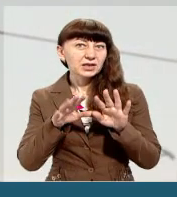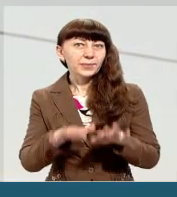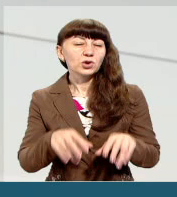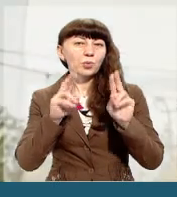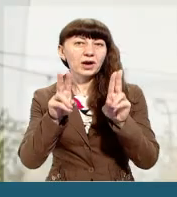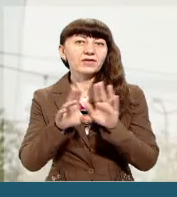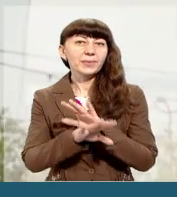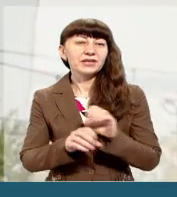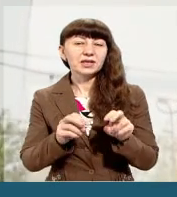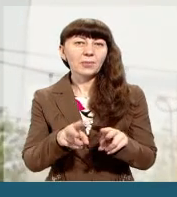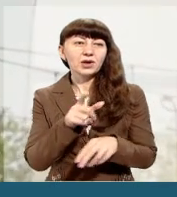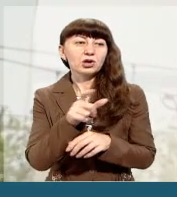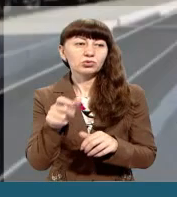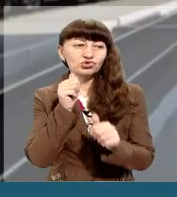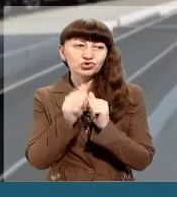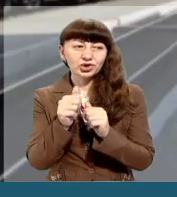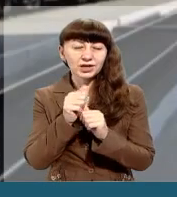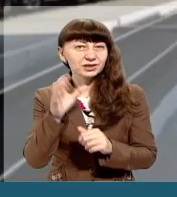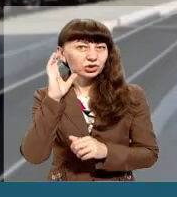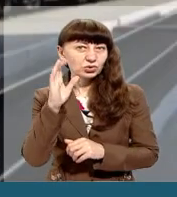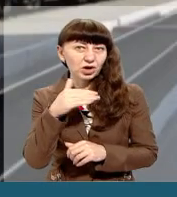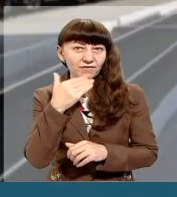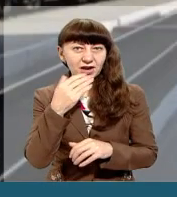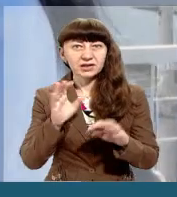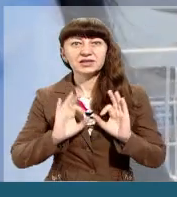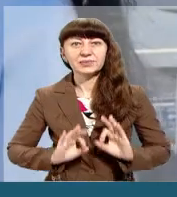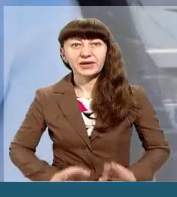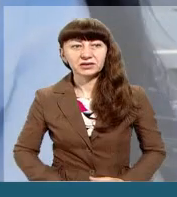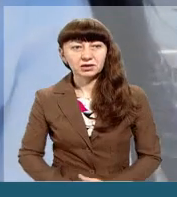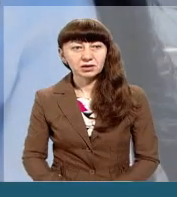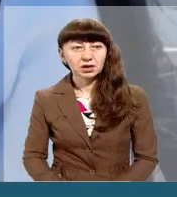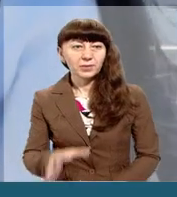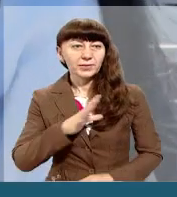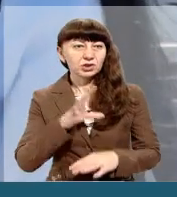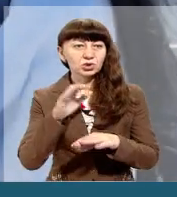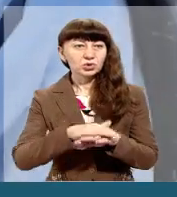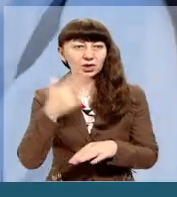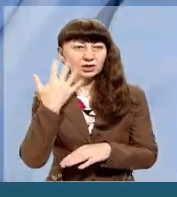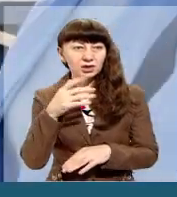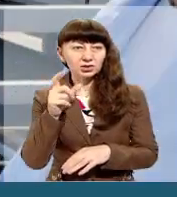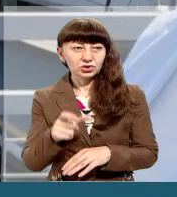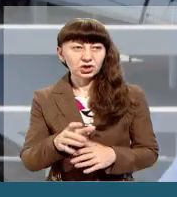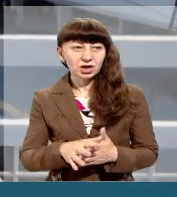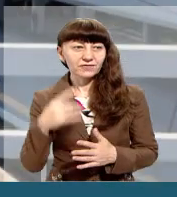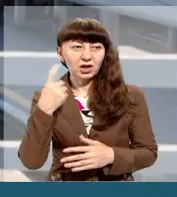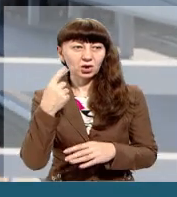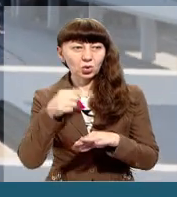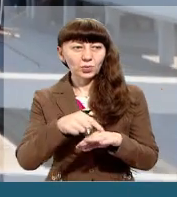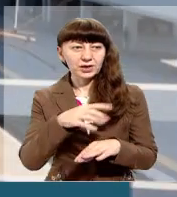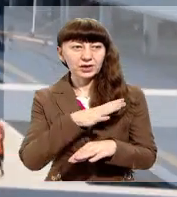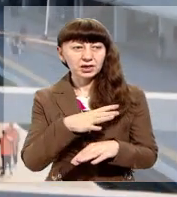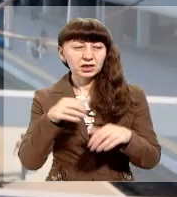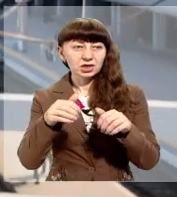правилами безопасности граждане не чаще всего пренебрегают, говорят инспекторы. Был у нас случай, когда человек в состоянии алкогольного опьянения